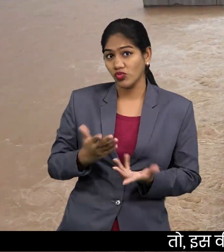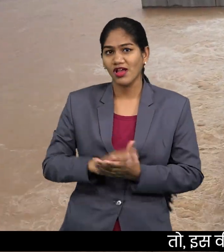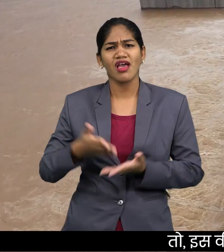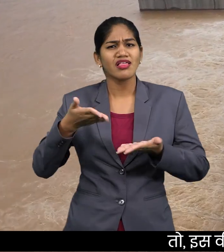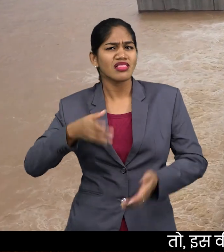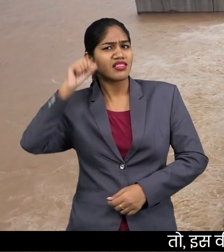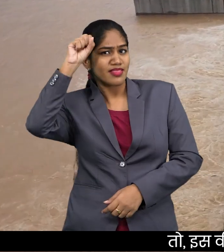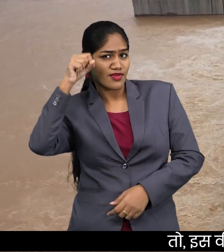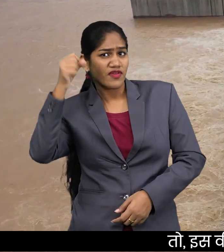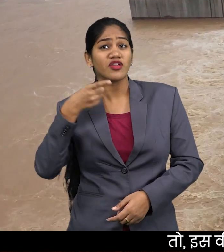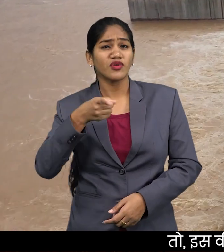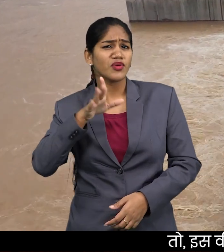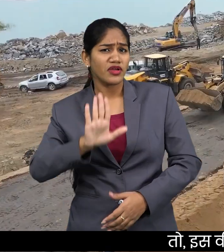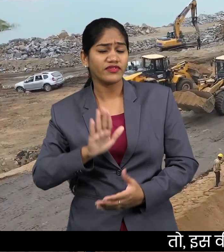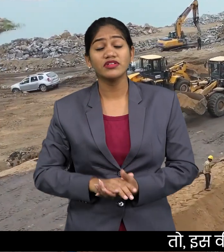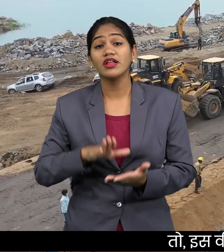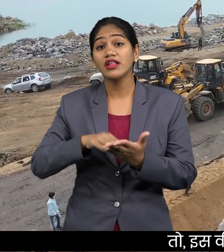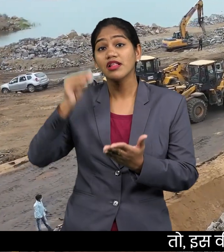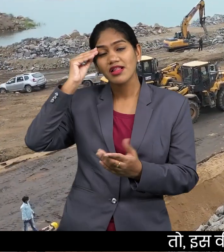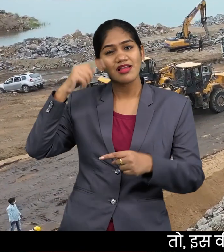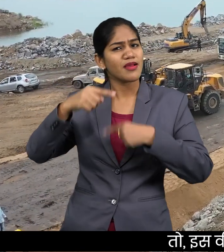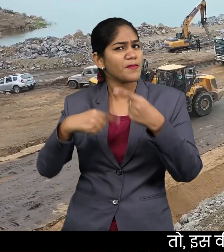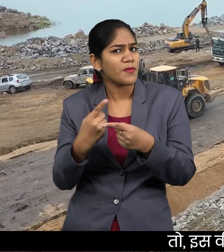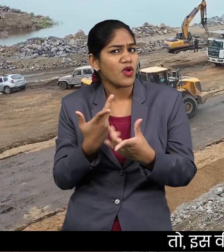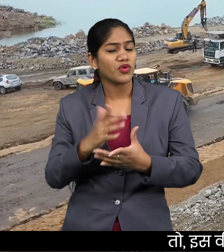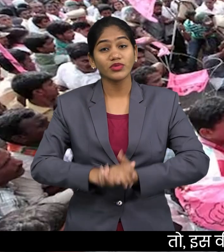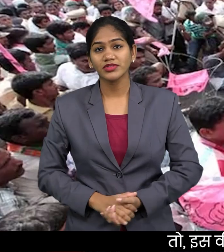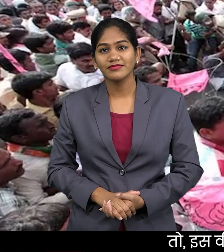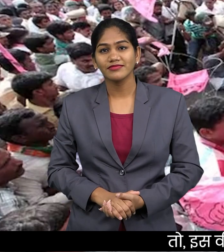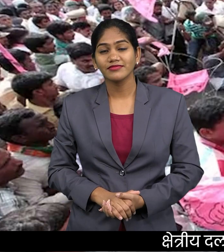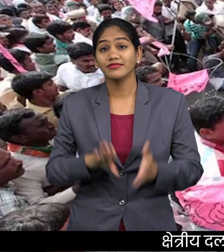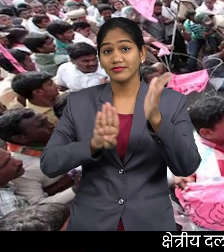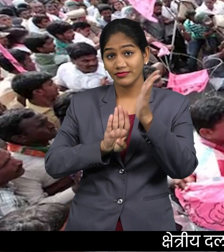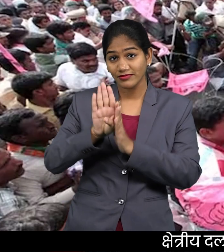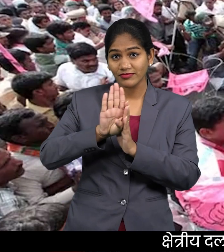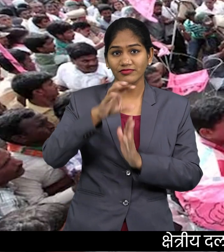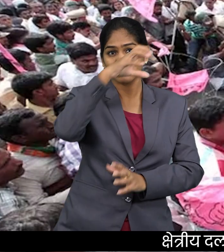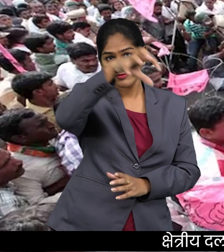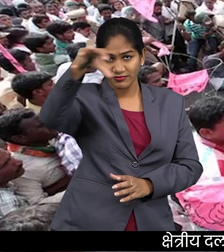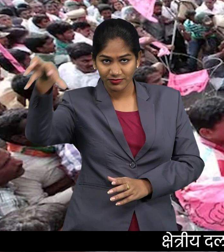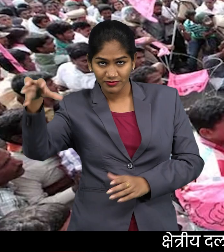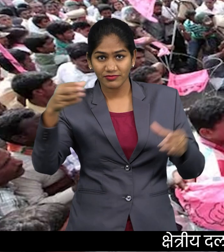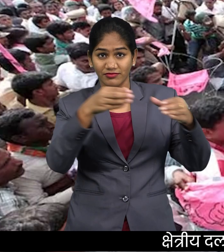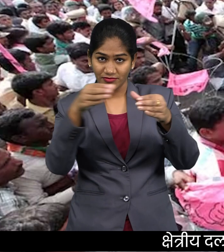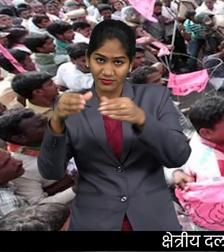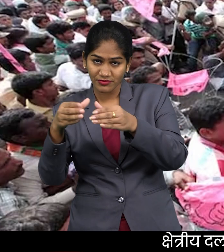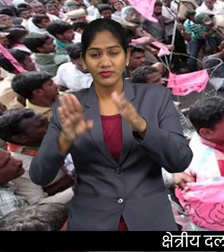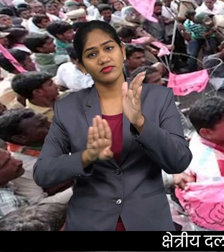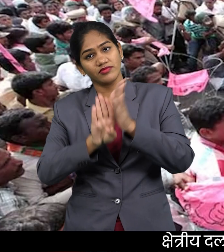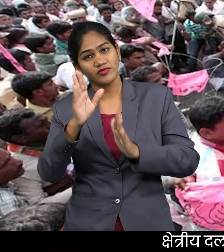तो इस वीडियो में आपने आपने के बारे में सीखा क्षेत्रीय